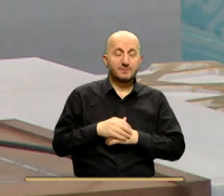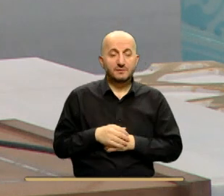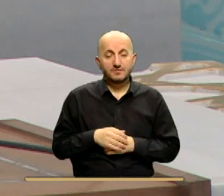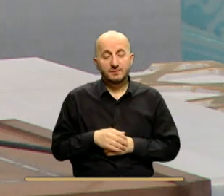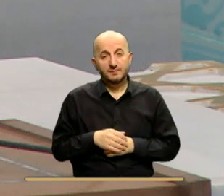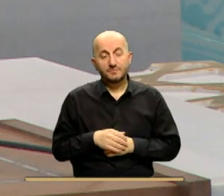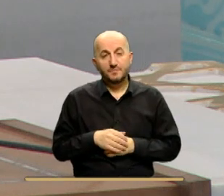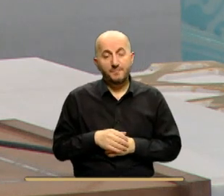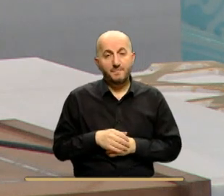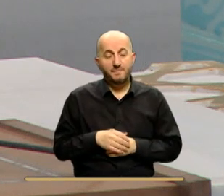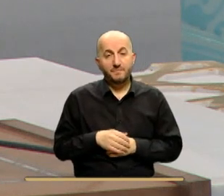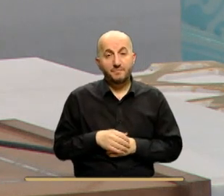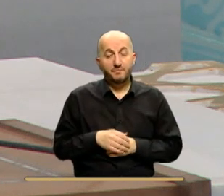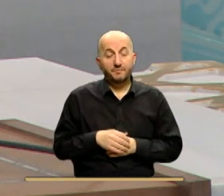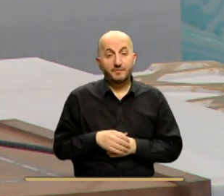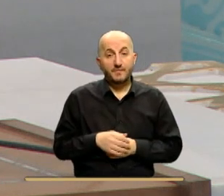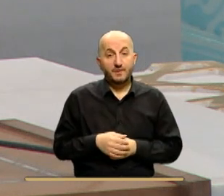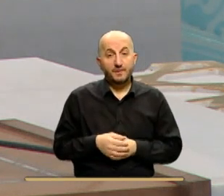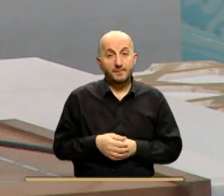ya eyyuhel müddessir,